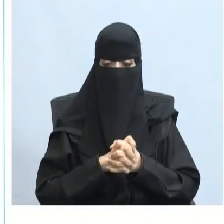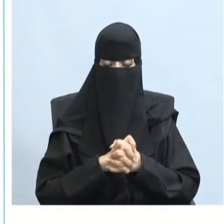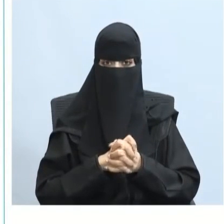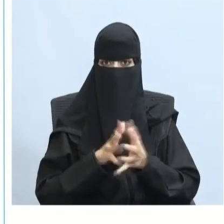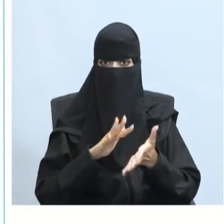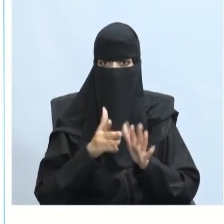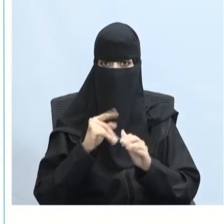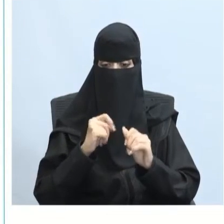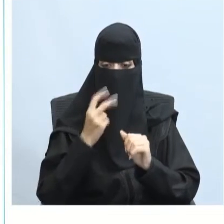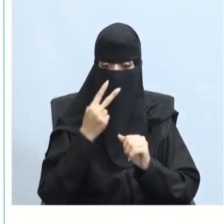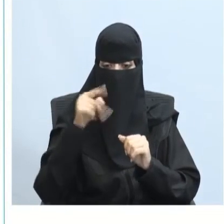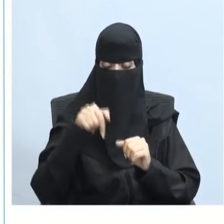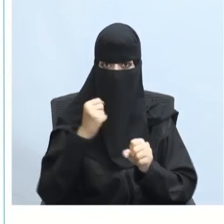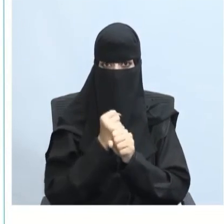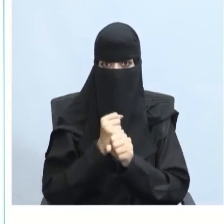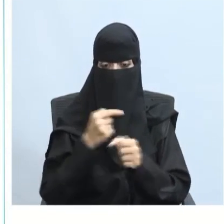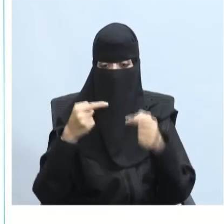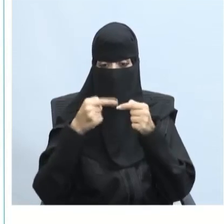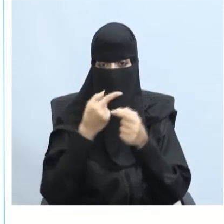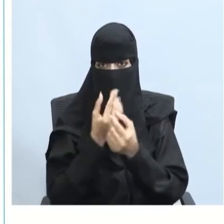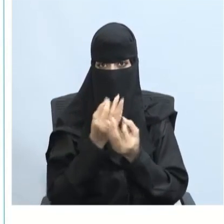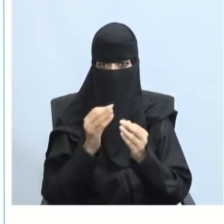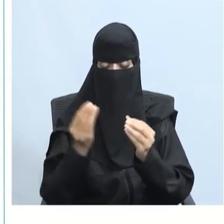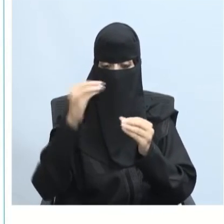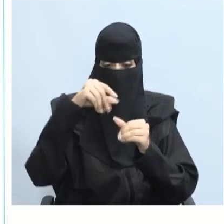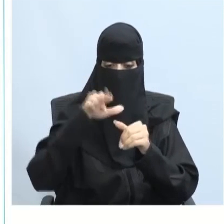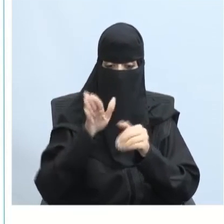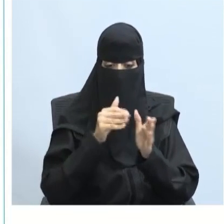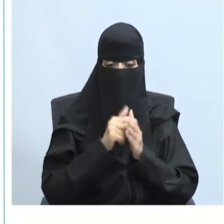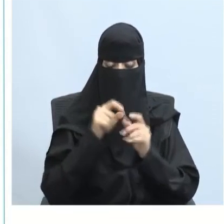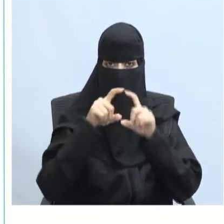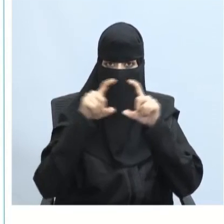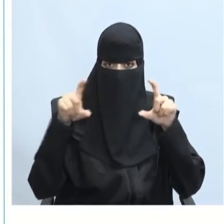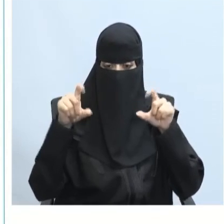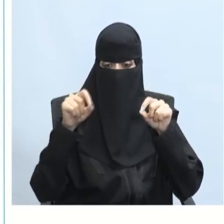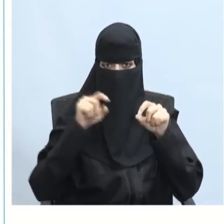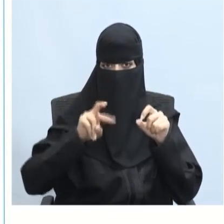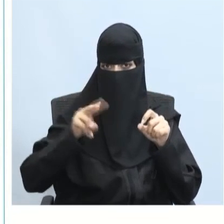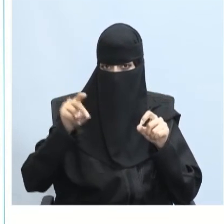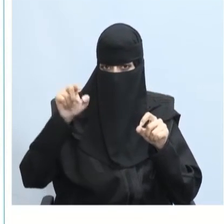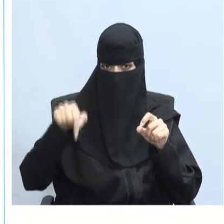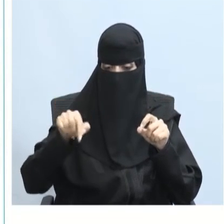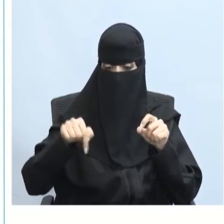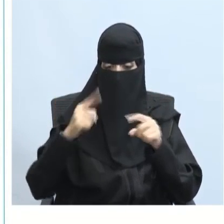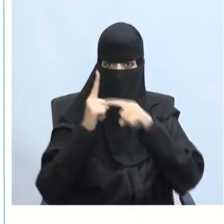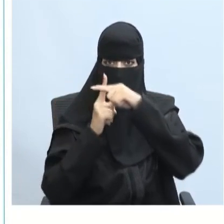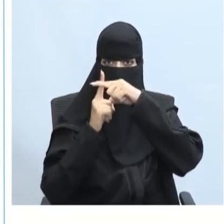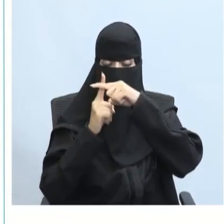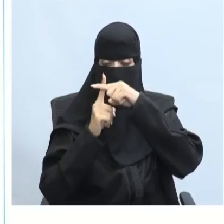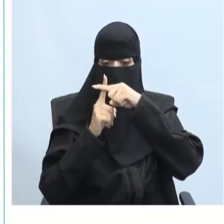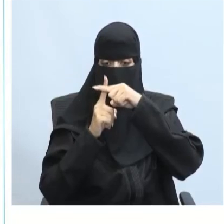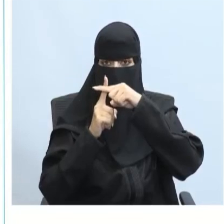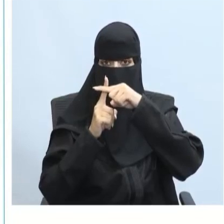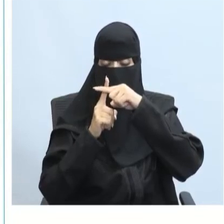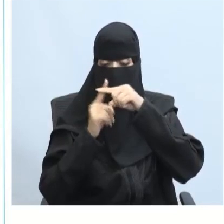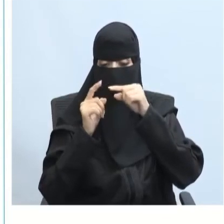يمكن رؤيه المهام التي تضمنها كل مورد من خلال من خلال الضغط على الزائد زر التوسعه